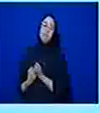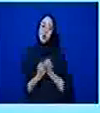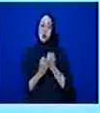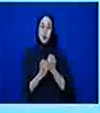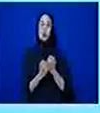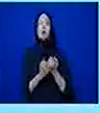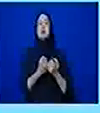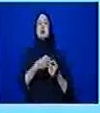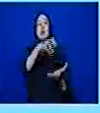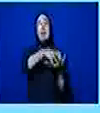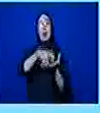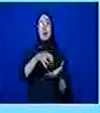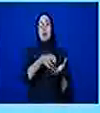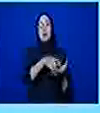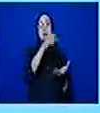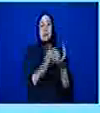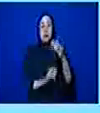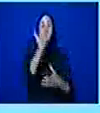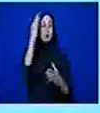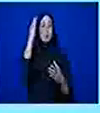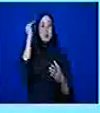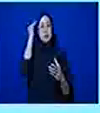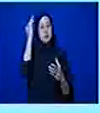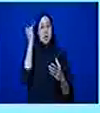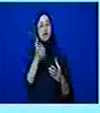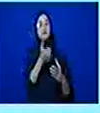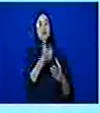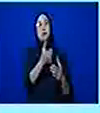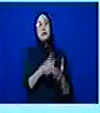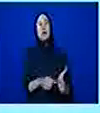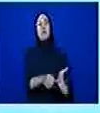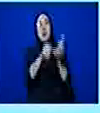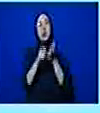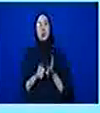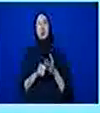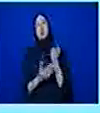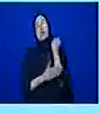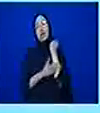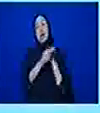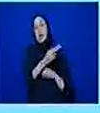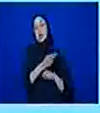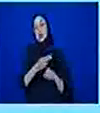ladang-ladang minyak itu bisa memberikan manfaat kepada negara, memberikan income kepada negara,